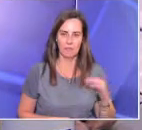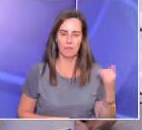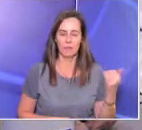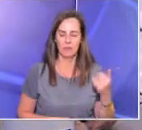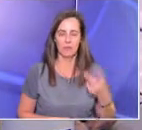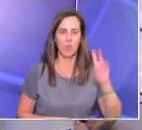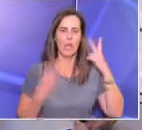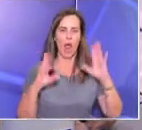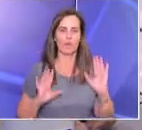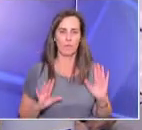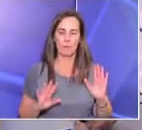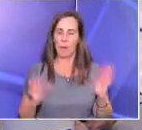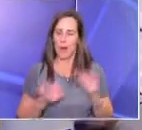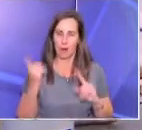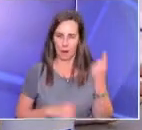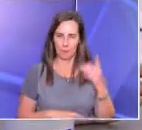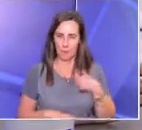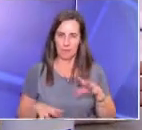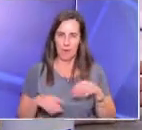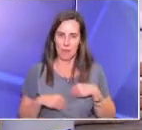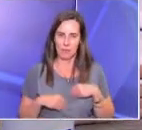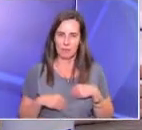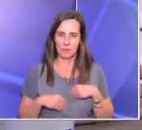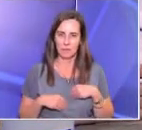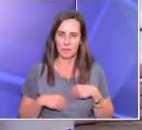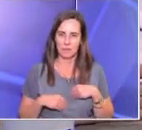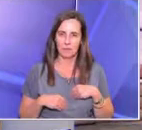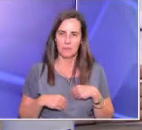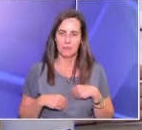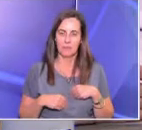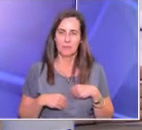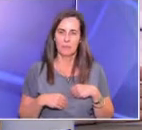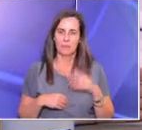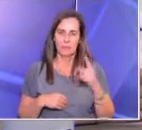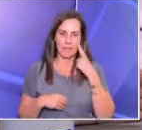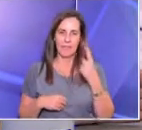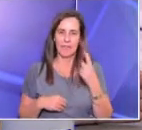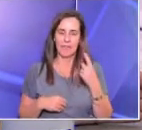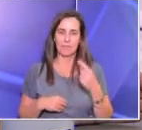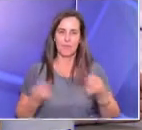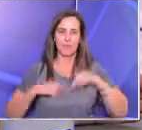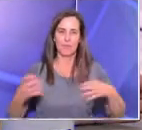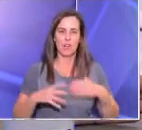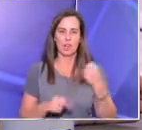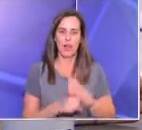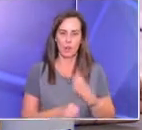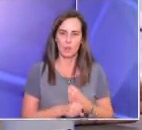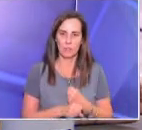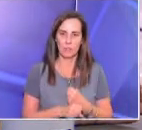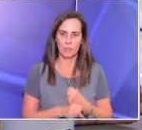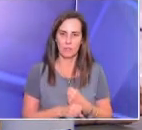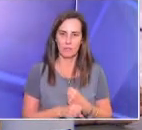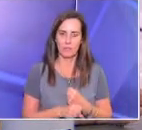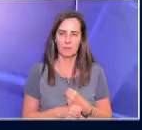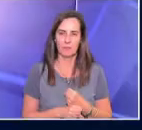יהיו יותר חשובים, כי מה העניין? אני מסכים עם מה שחגי אמר. אתה לא יכול, תראה, אבי גבאי יצא ברמה, סליחה,